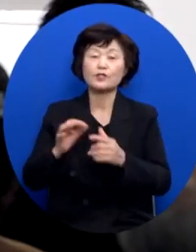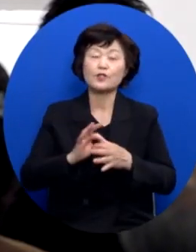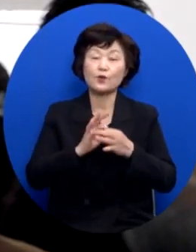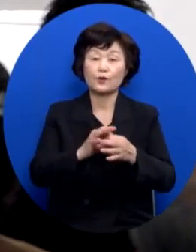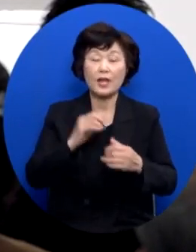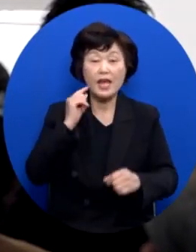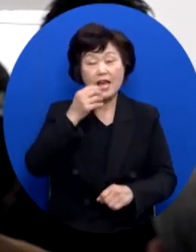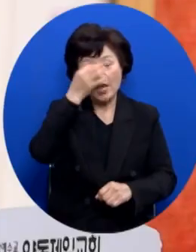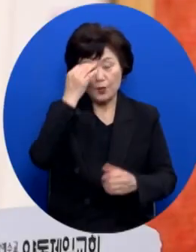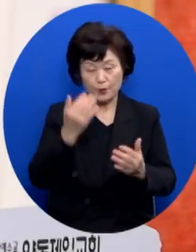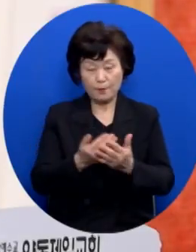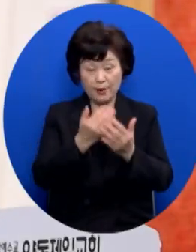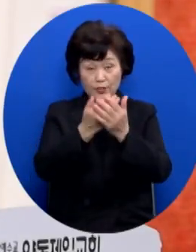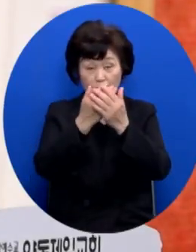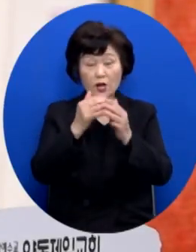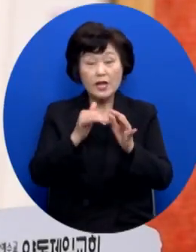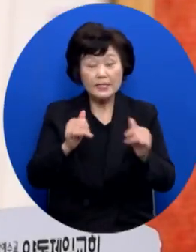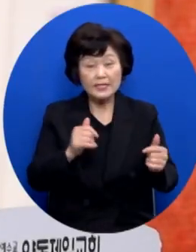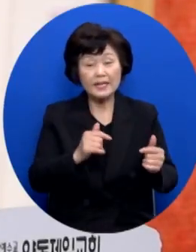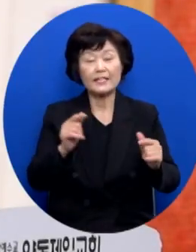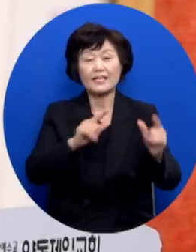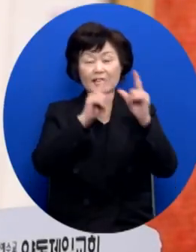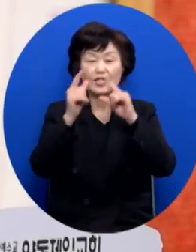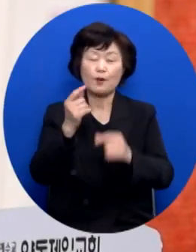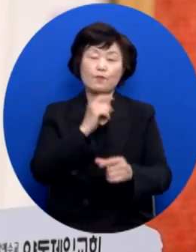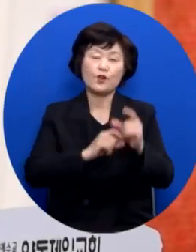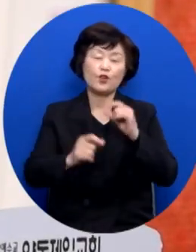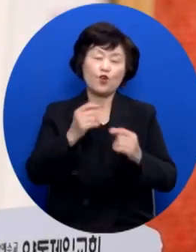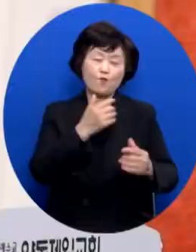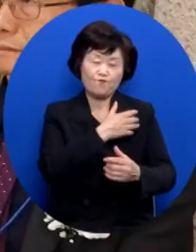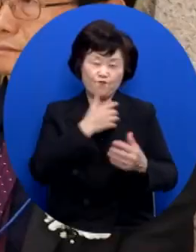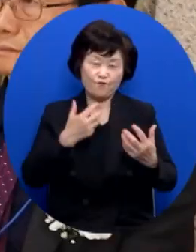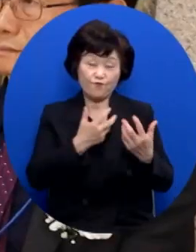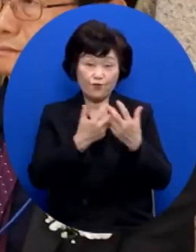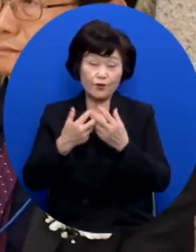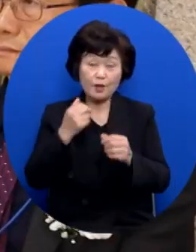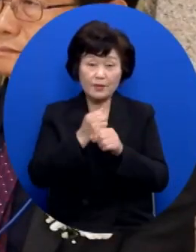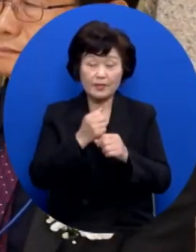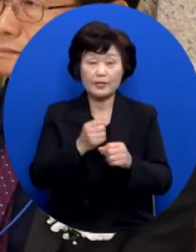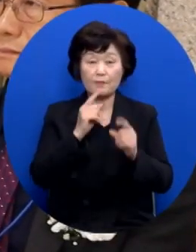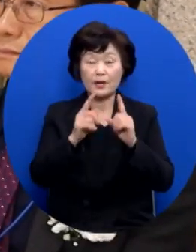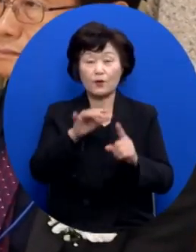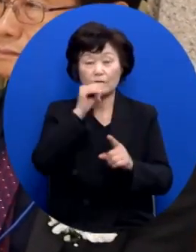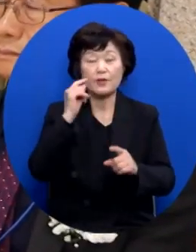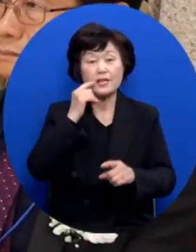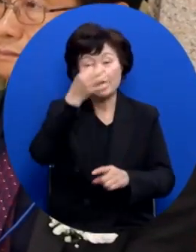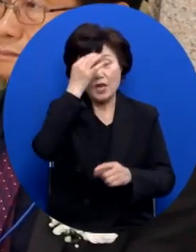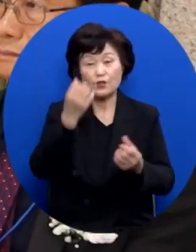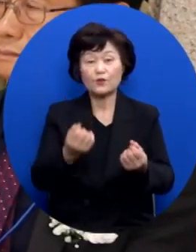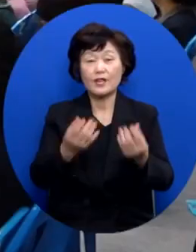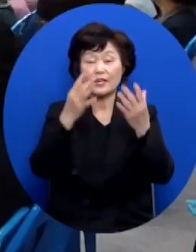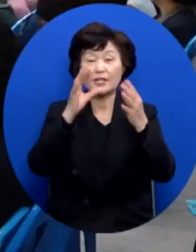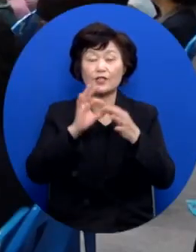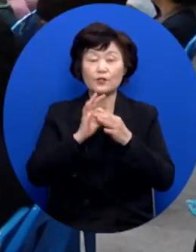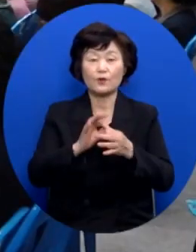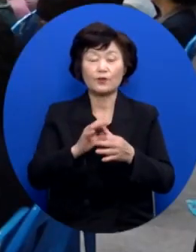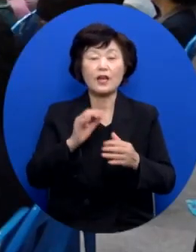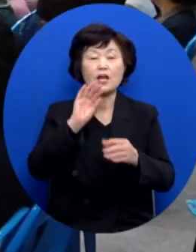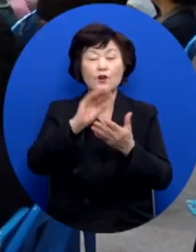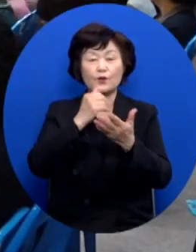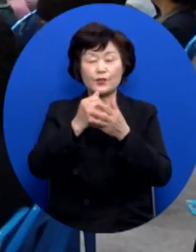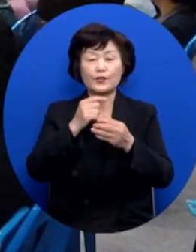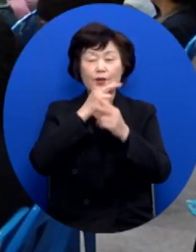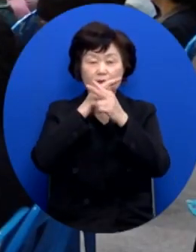발전되고 인간의 삶이 더 풍요로워진 역사를 볼 수 있다며이 예술제를 통해 그리스도의 향기가 전파되길 바란다고